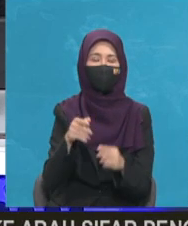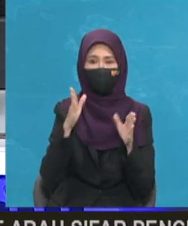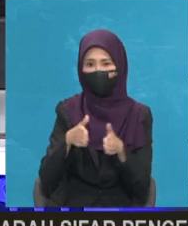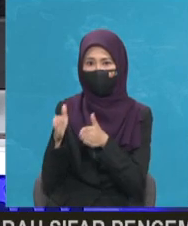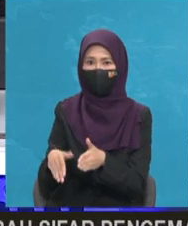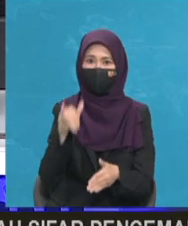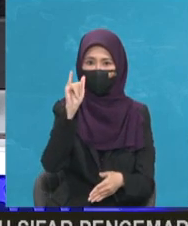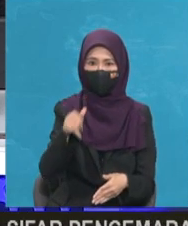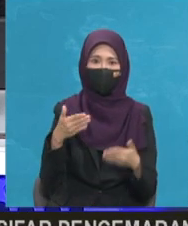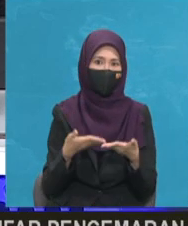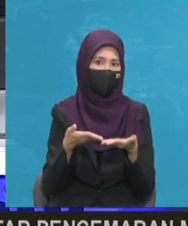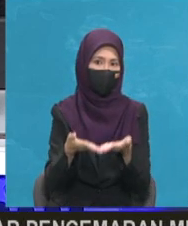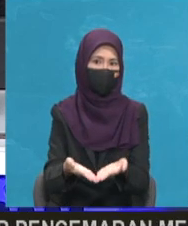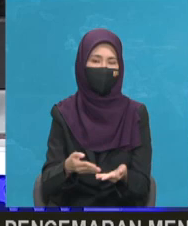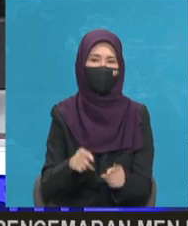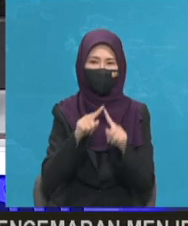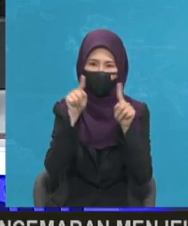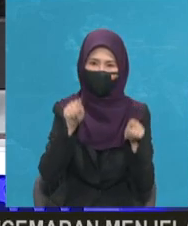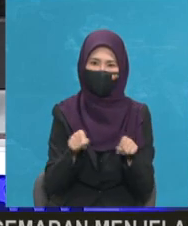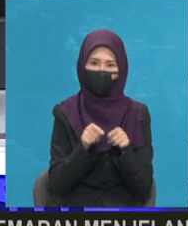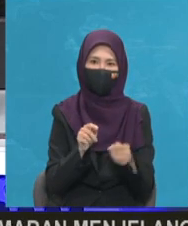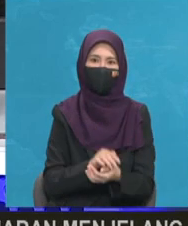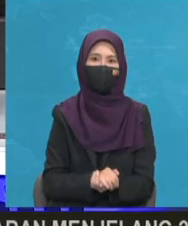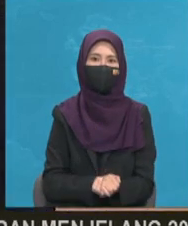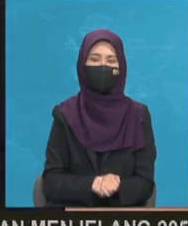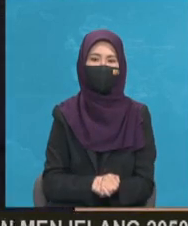Majlis berlangsung di kementerian pendidikan